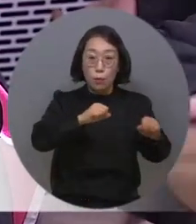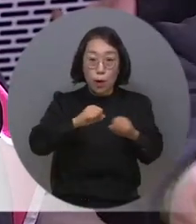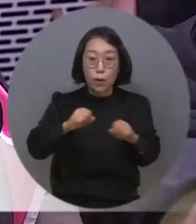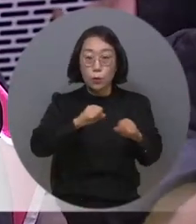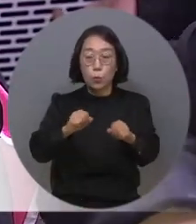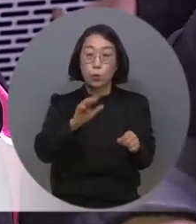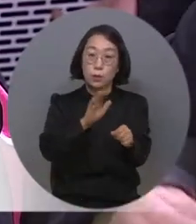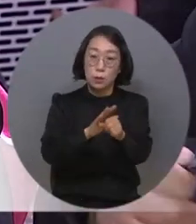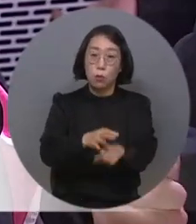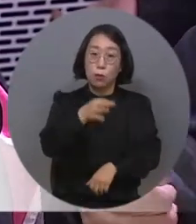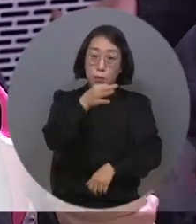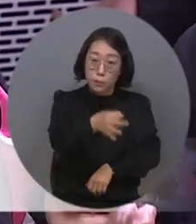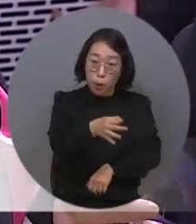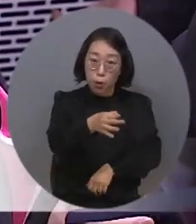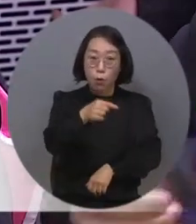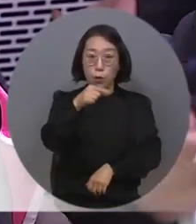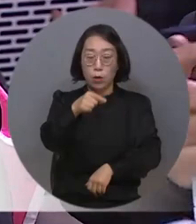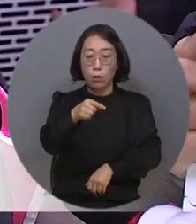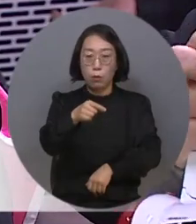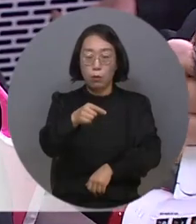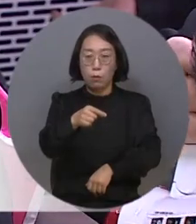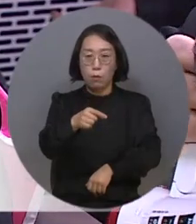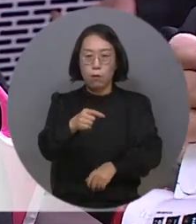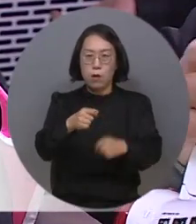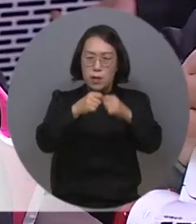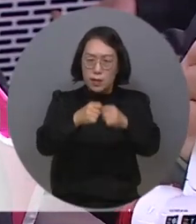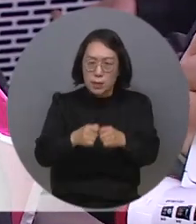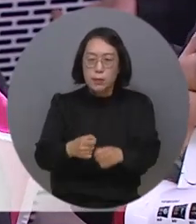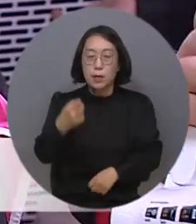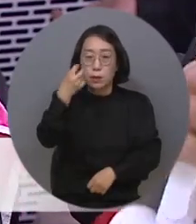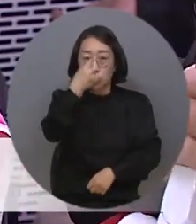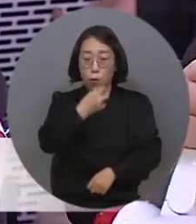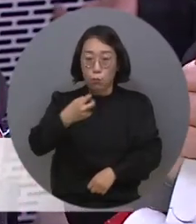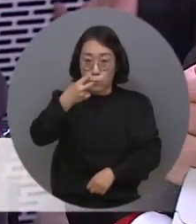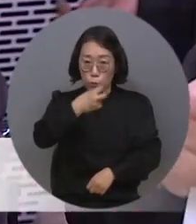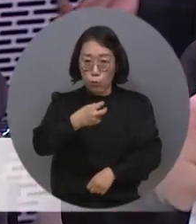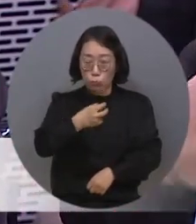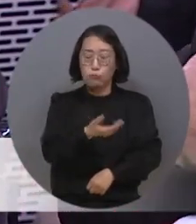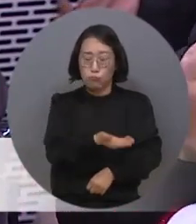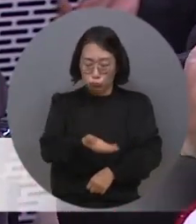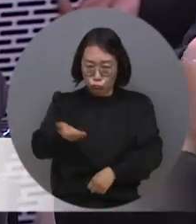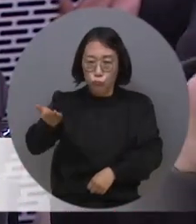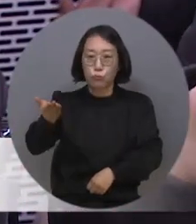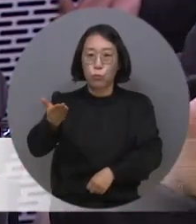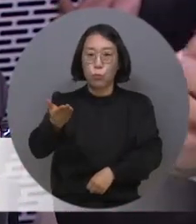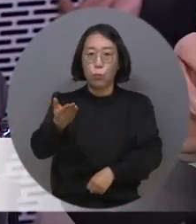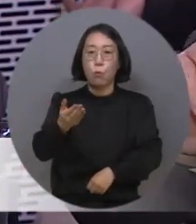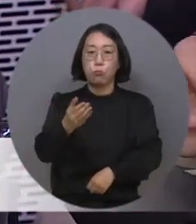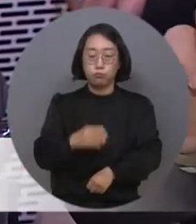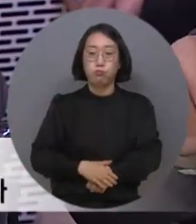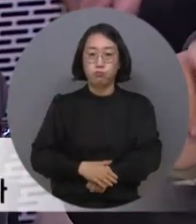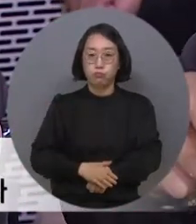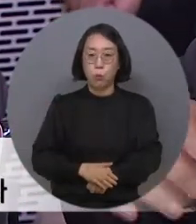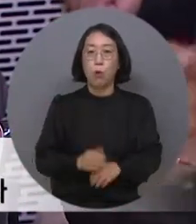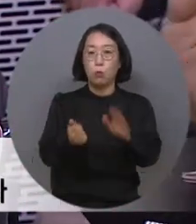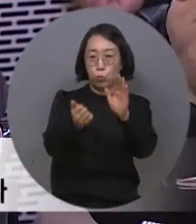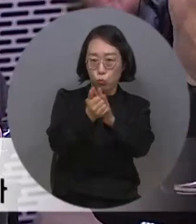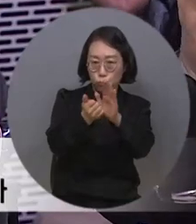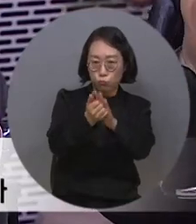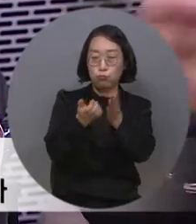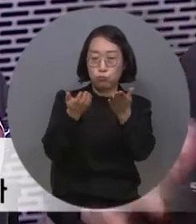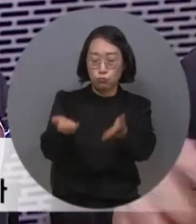활동 지원 급여 사업일체 점검에 적극 협조를 요청하라고 했습니다.